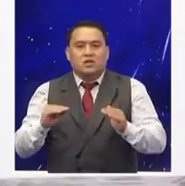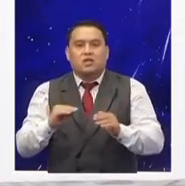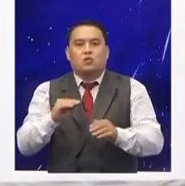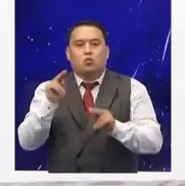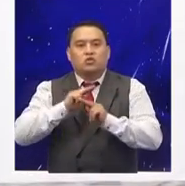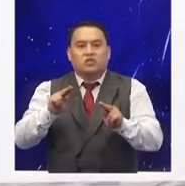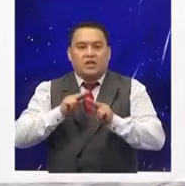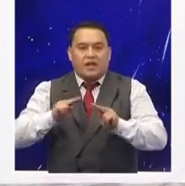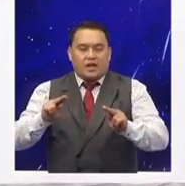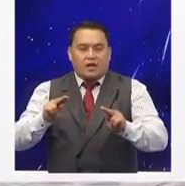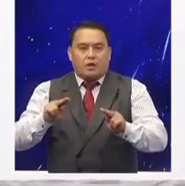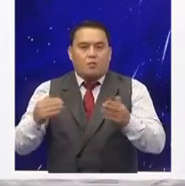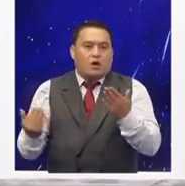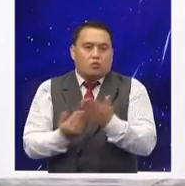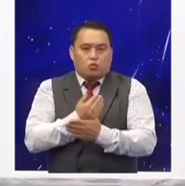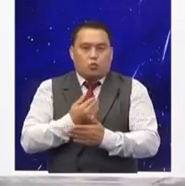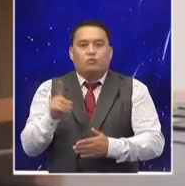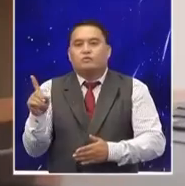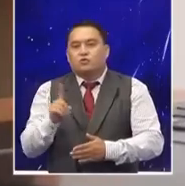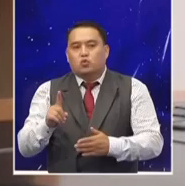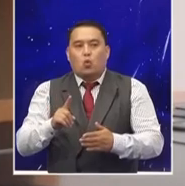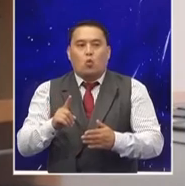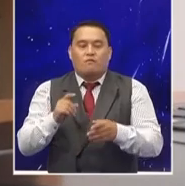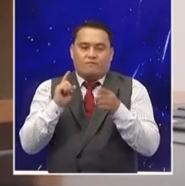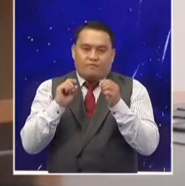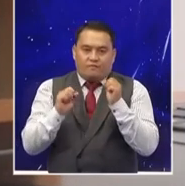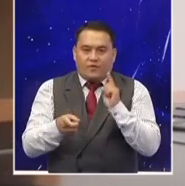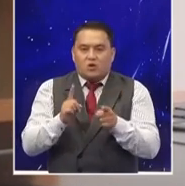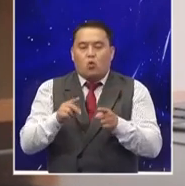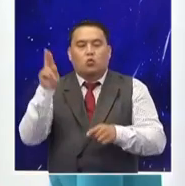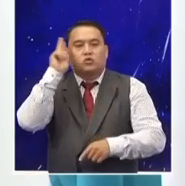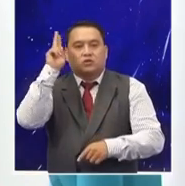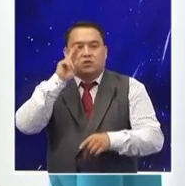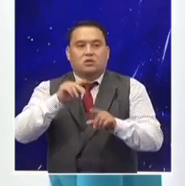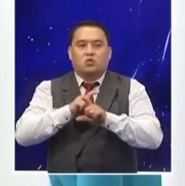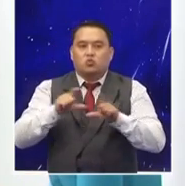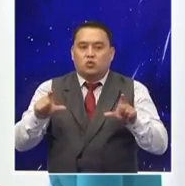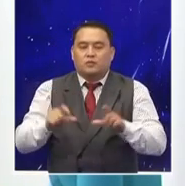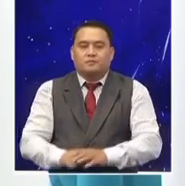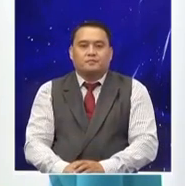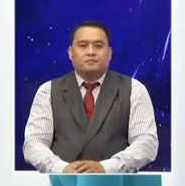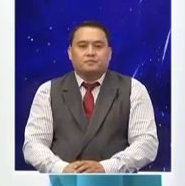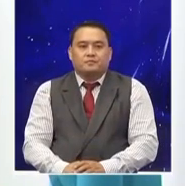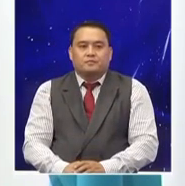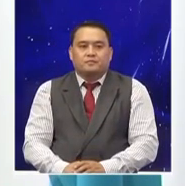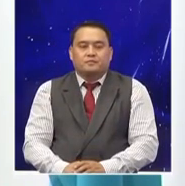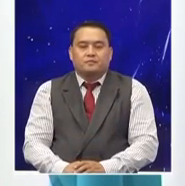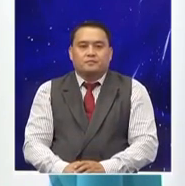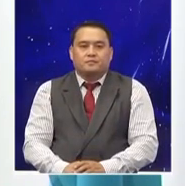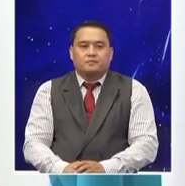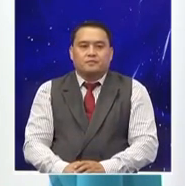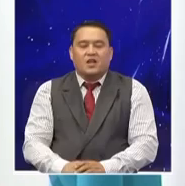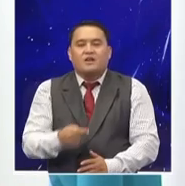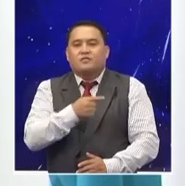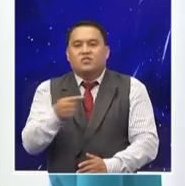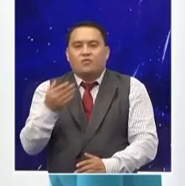учителей учить по-новому с учетом нынешних реалий учатся и педагоги язва и буквально полов тобой нас